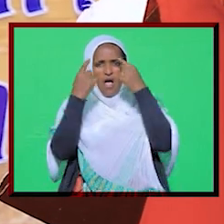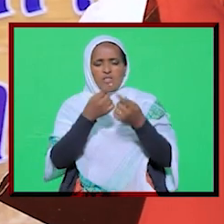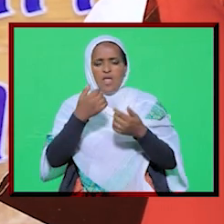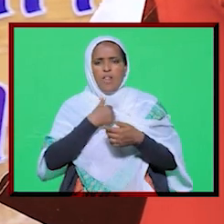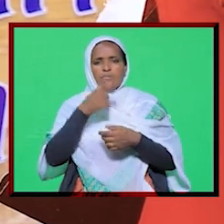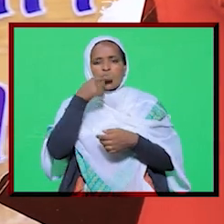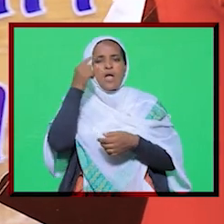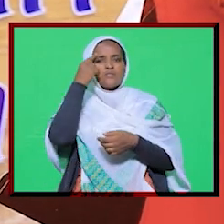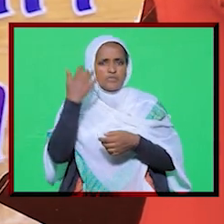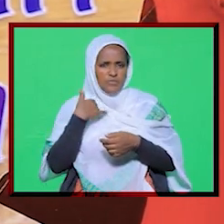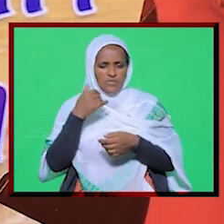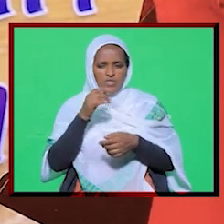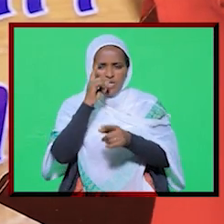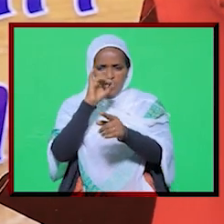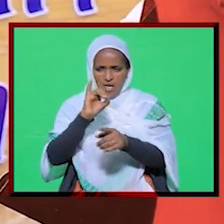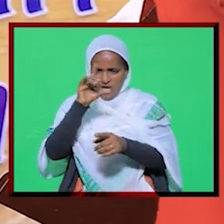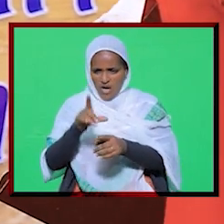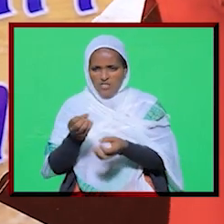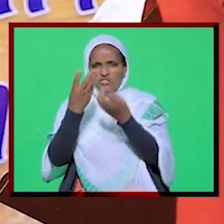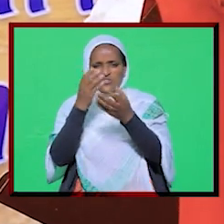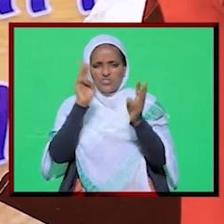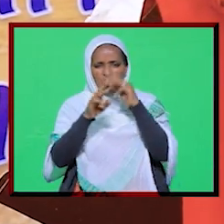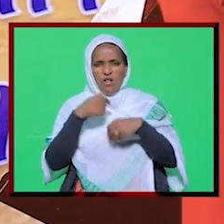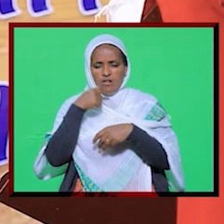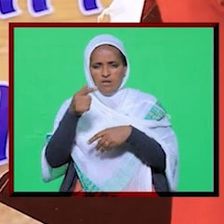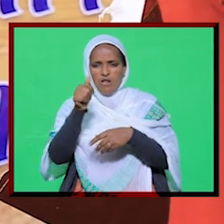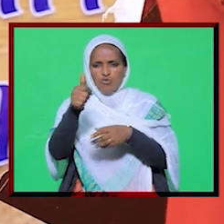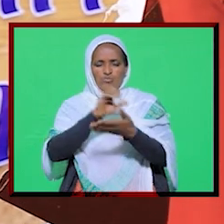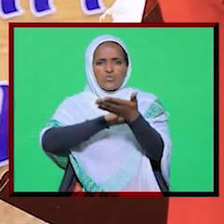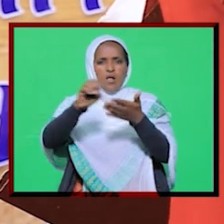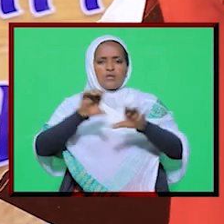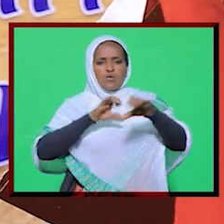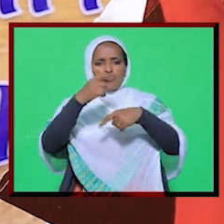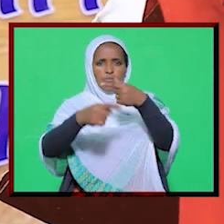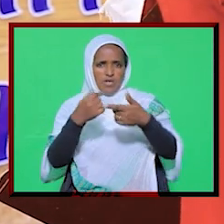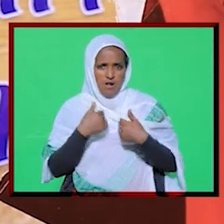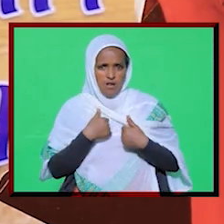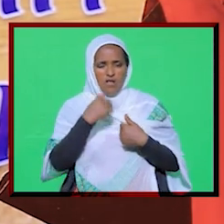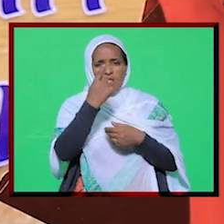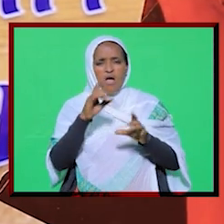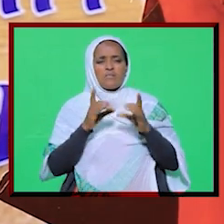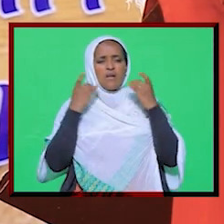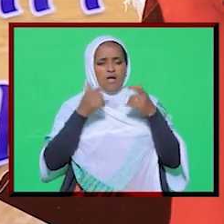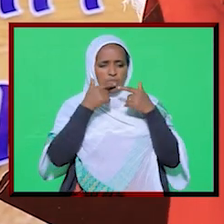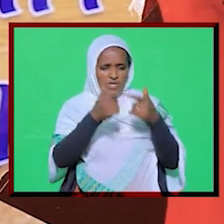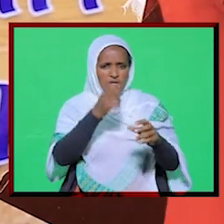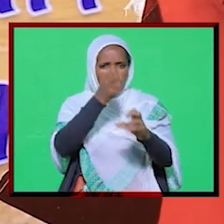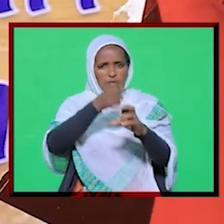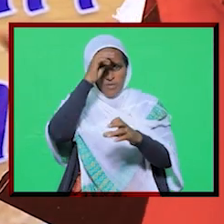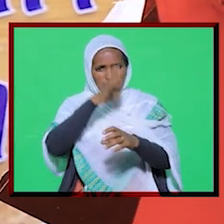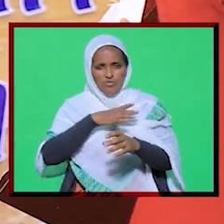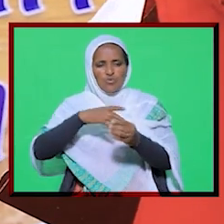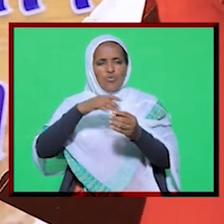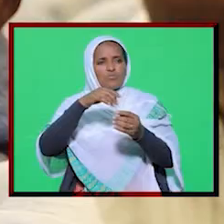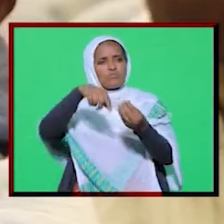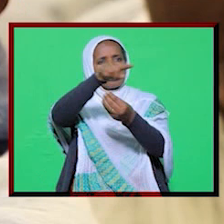አለብኝ ብዬ አስብ ነበር፣ ለካ ስንት ችግር አለ ደግሞ ይላል። ራሱን ጻድቅ አድርጎም ይሄዳል። ለአንድ ካህን መናገር የከበደው ሰው